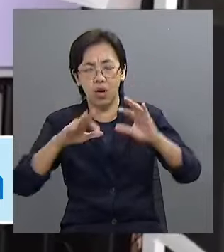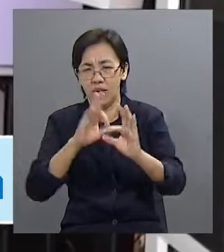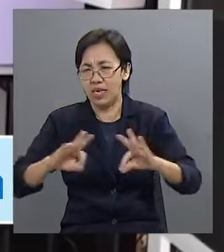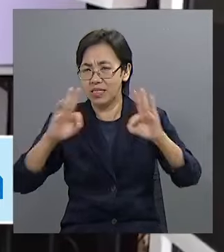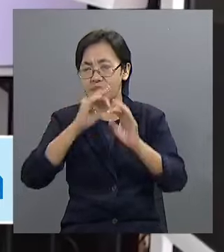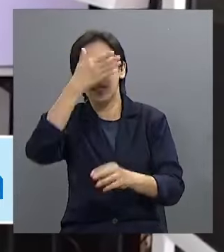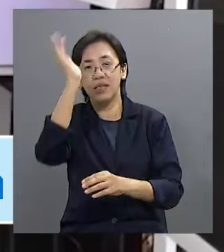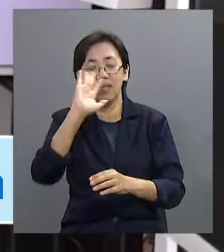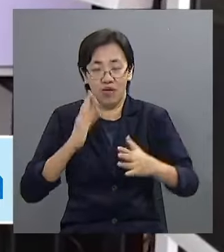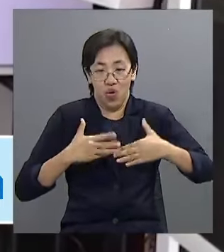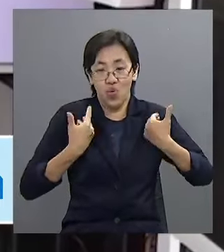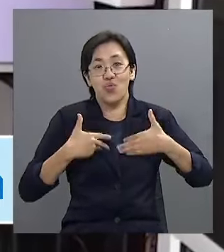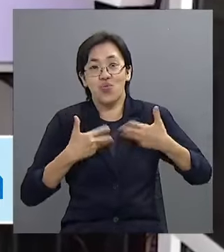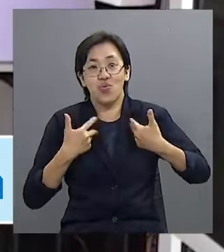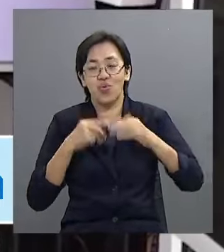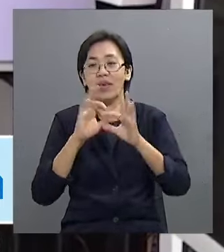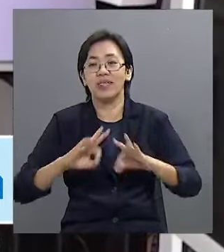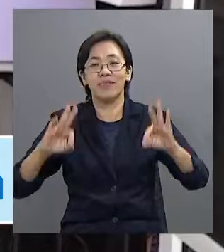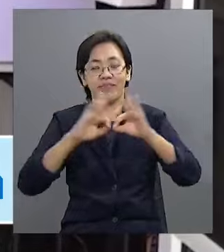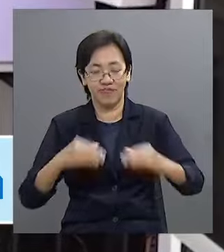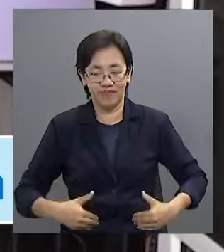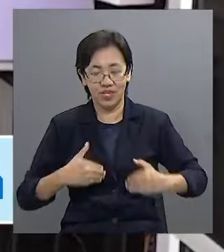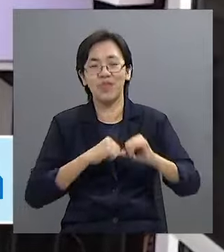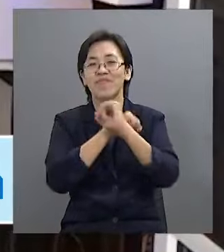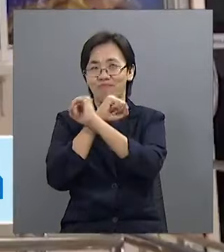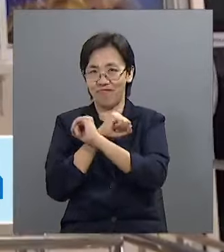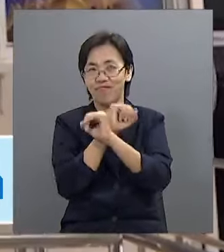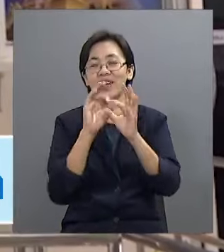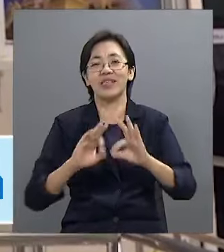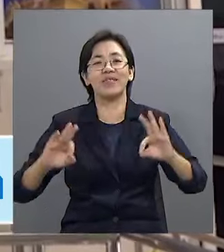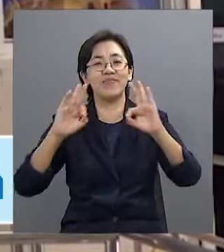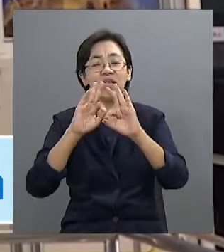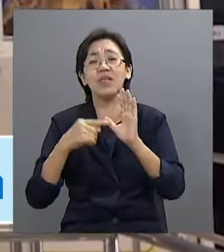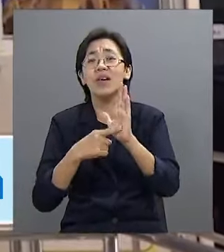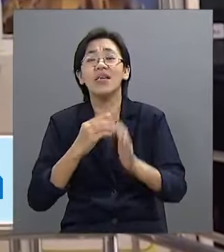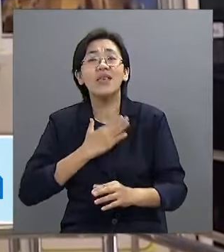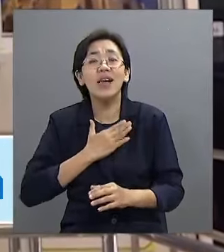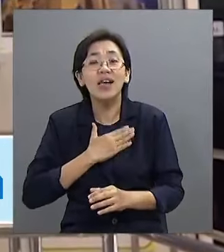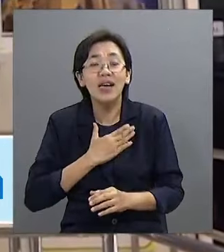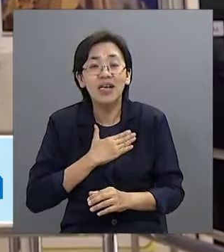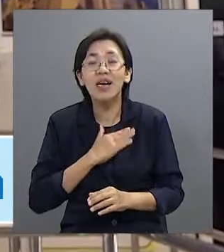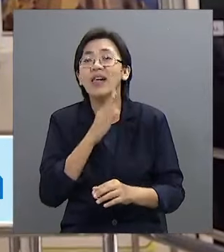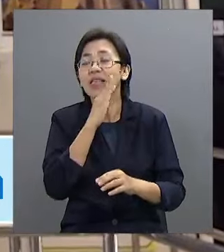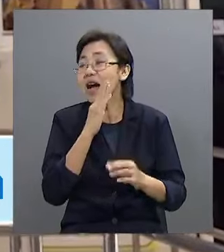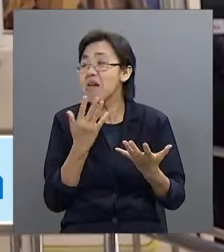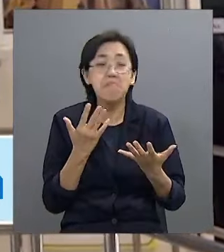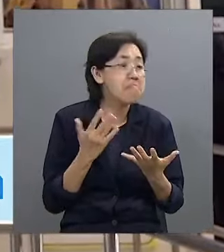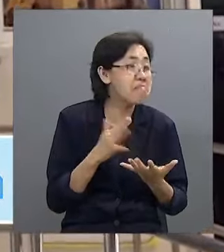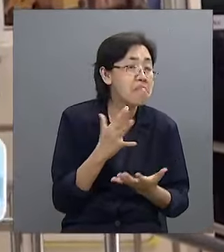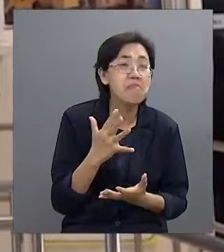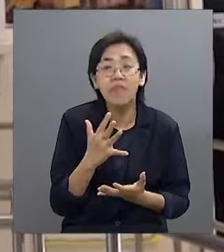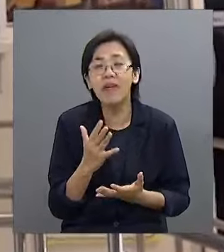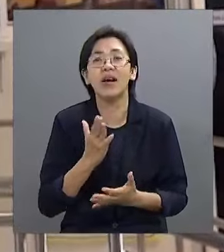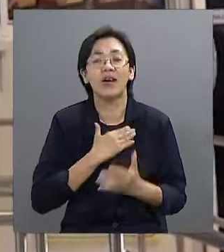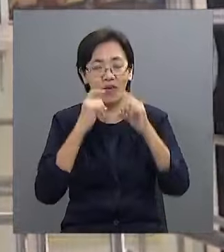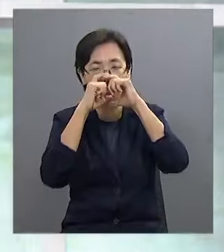ไหนความปลอดภัยต้องมาก่อนนะคะ ค่ะอย่างพวกเราเนาะเวลาที่ไม่ได้จัดรายการแล้วเดินออกไปเนี่ยเราก็ยังคงใส่หน้ากาก เขาห